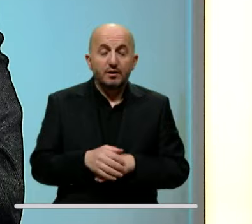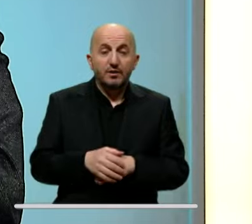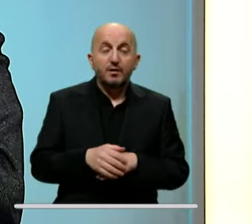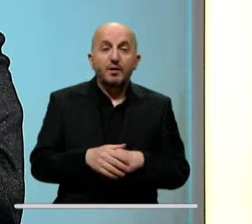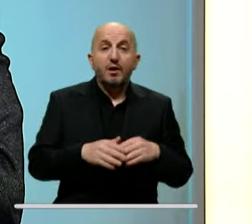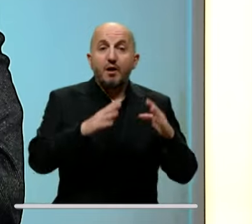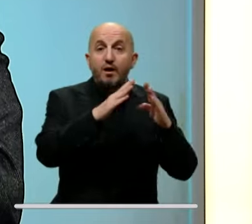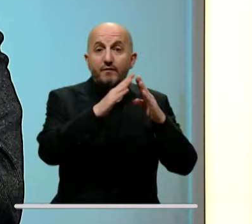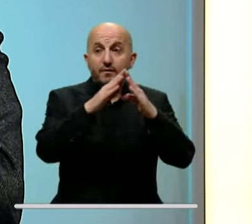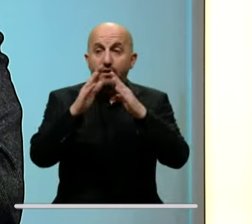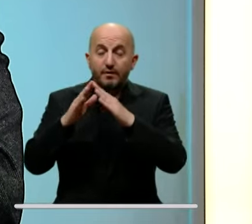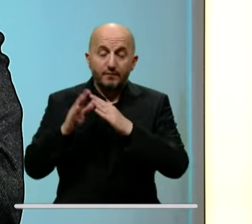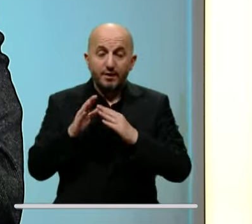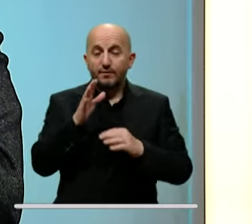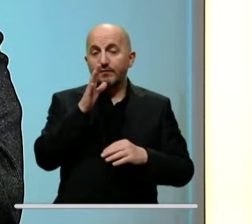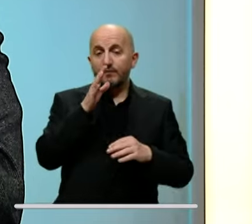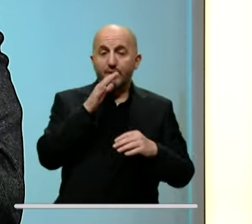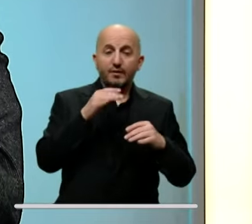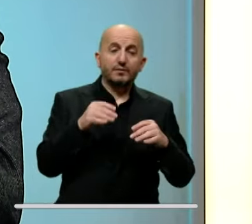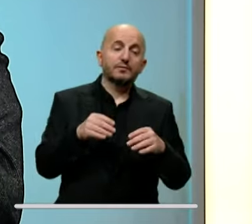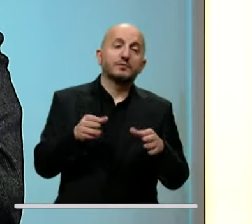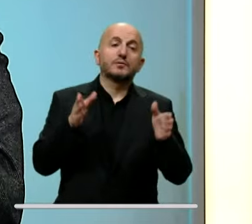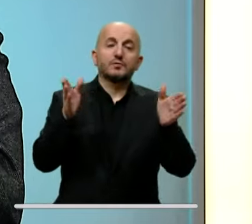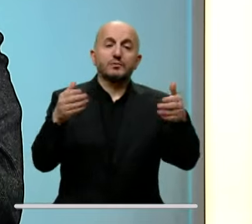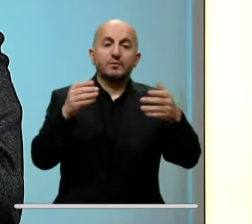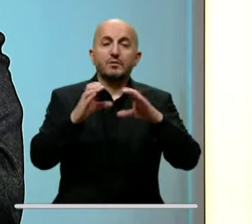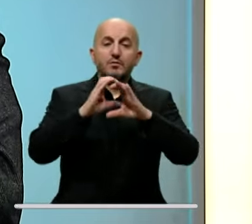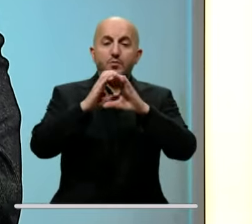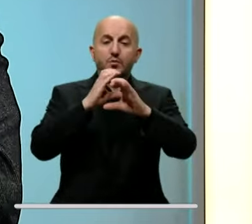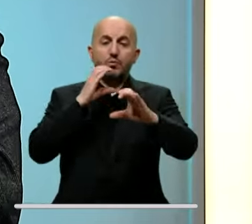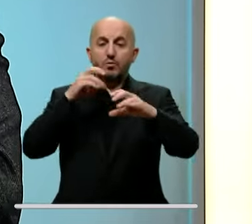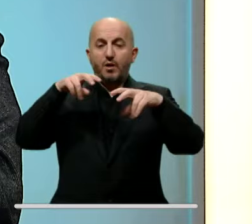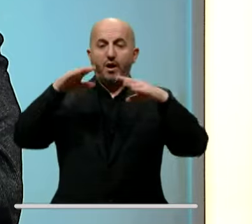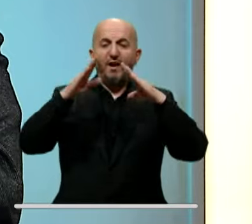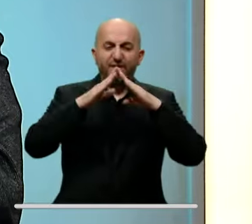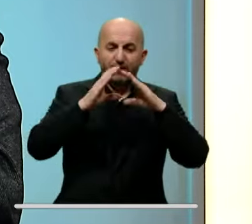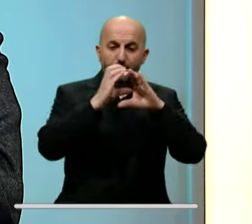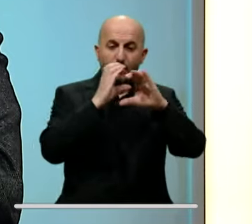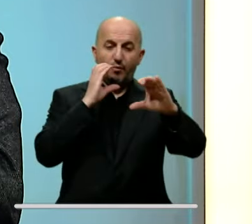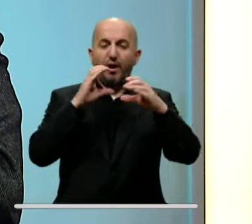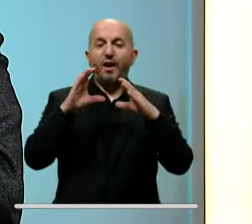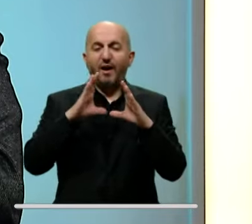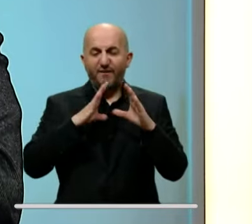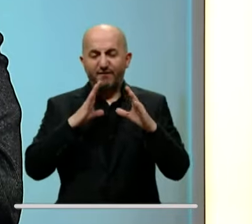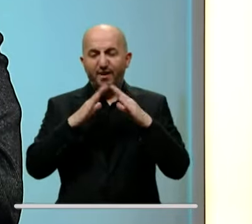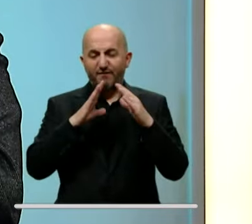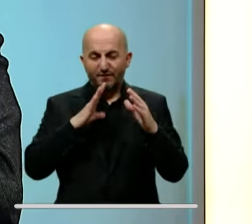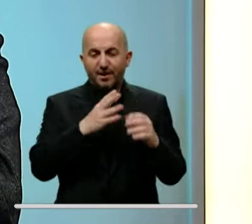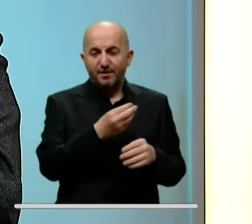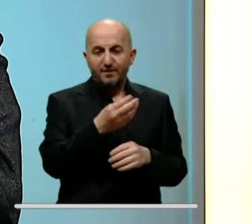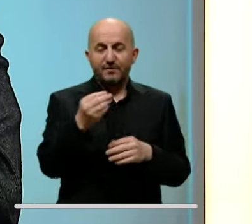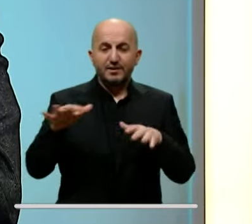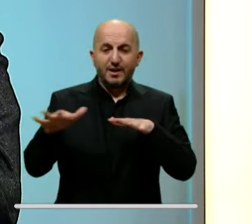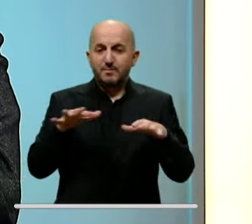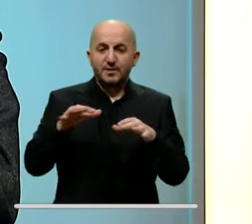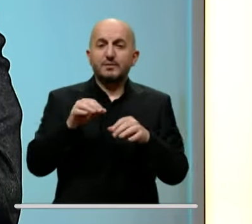konutlar var hani malumunuz prefabrik konutlar var başka Eee deprem zedeler için hazırlanmış